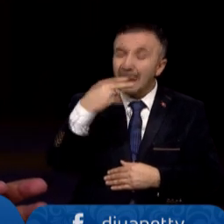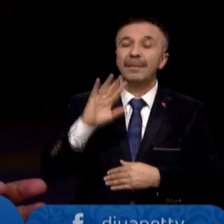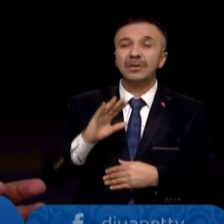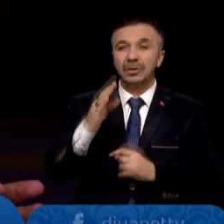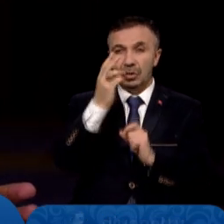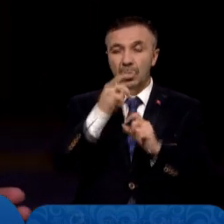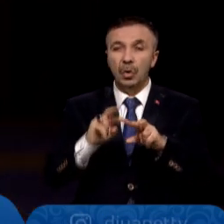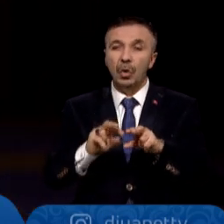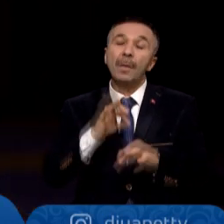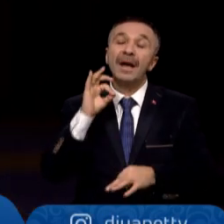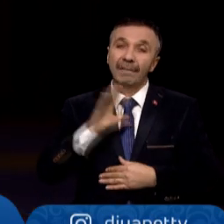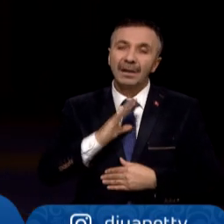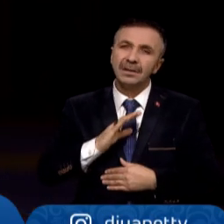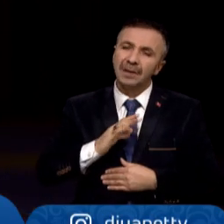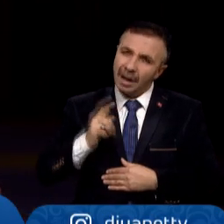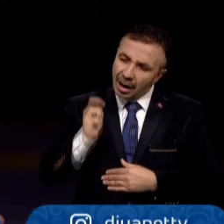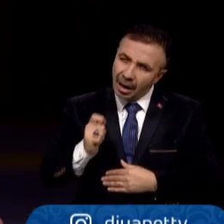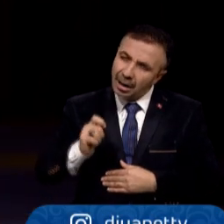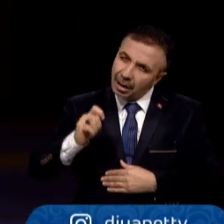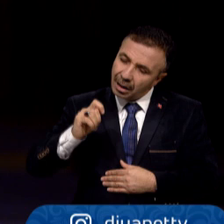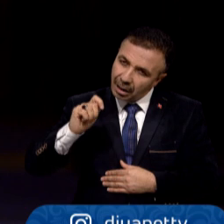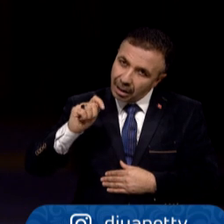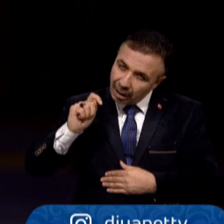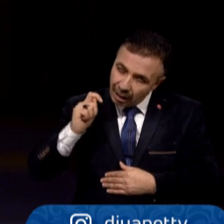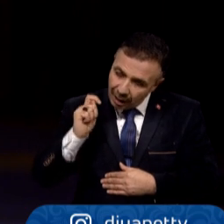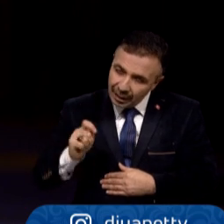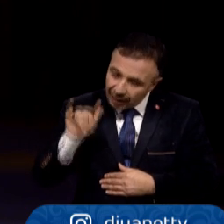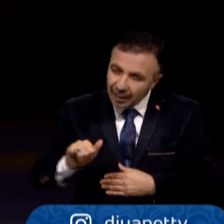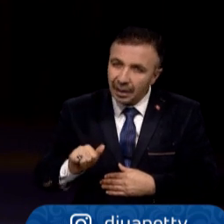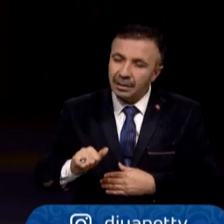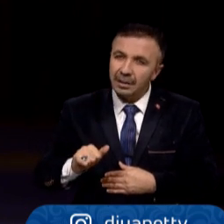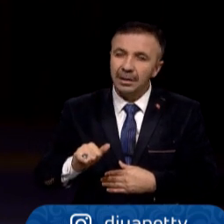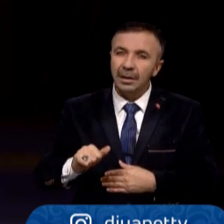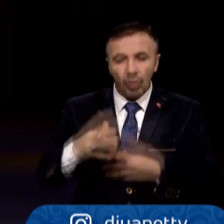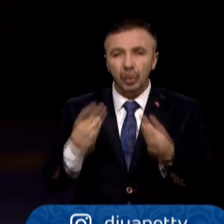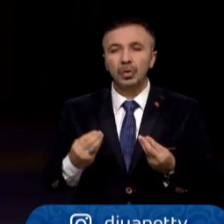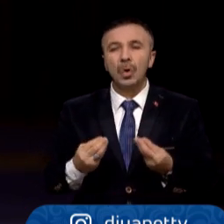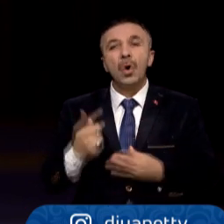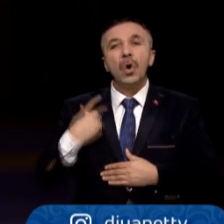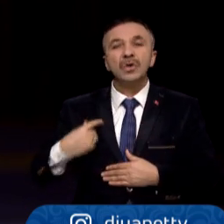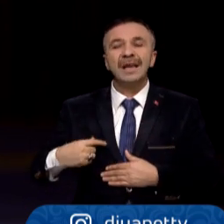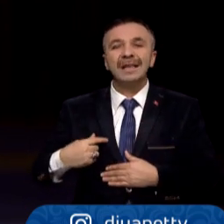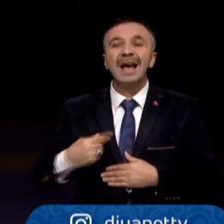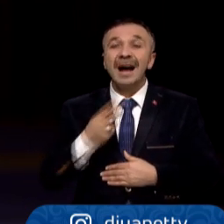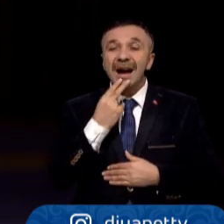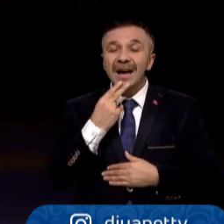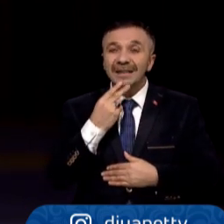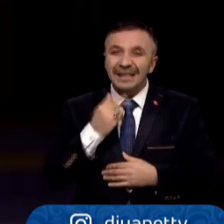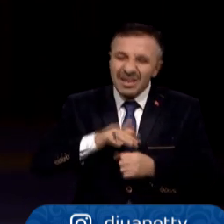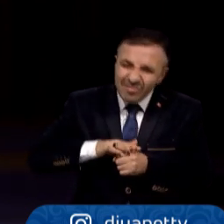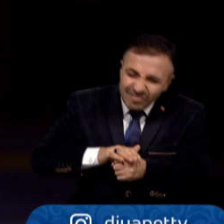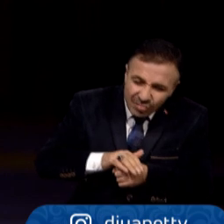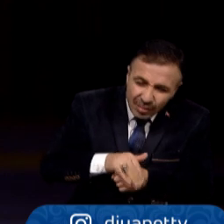Ömer varsa halk hakikat yerini bulmuştur bir özellikle kadınların